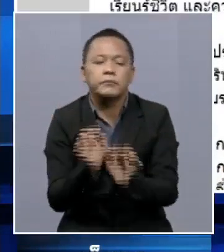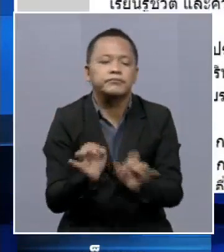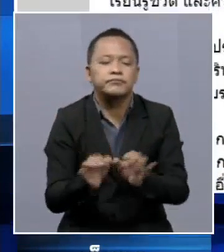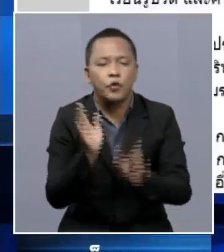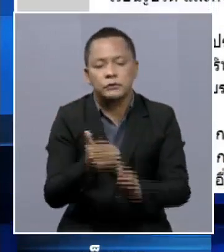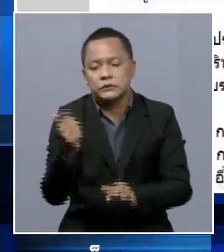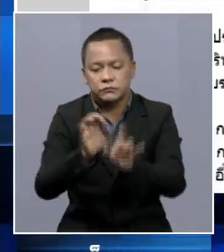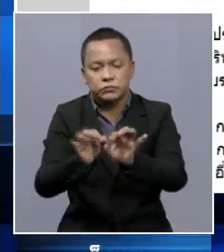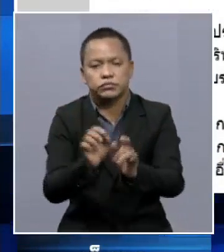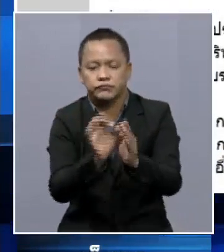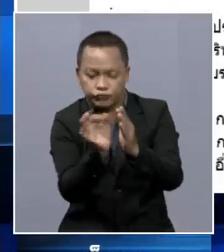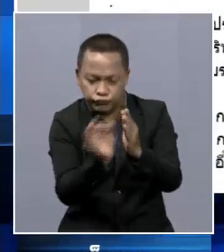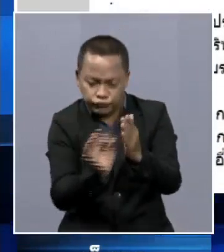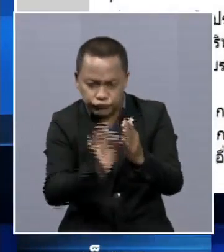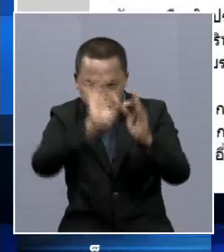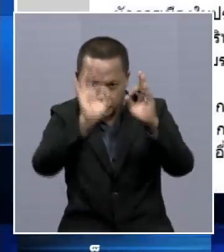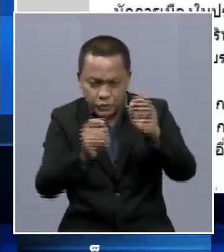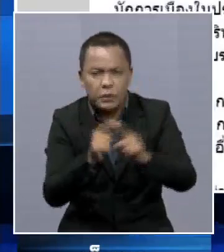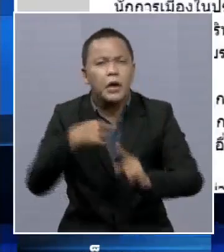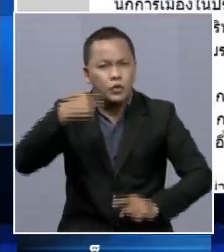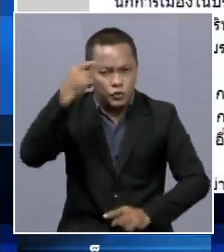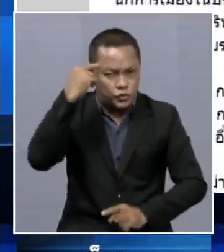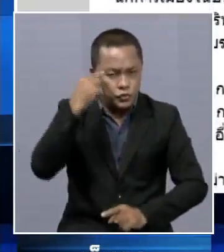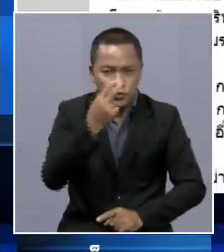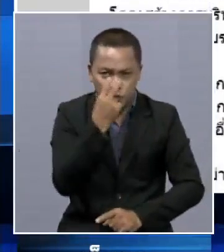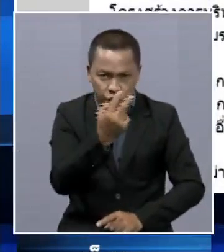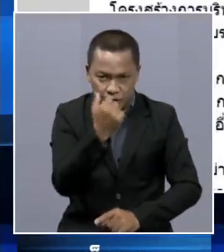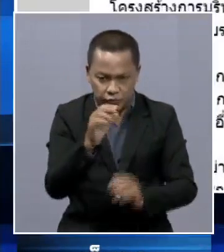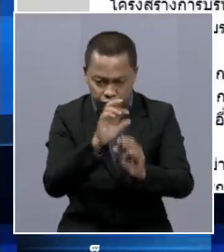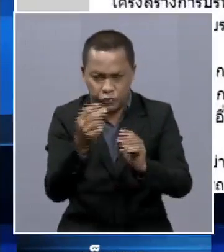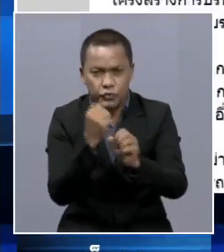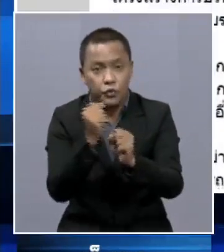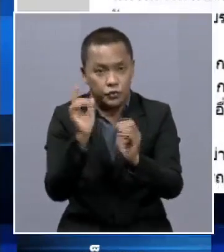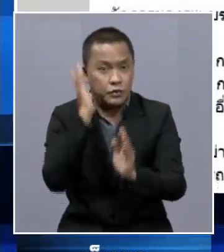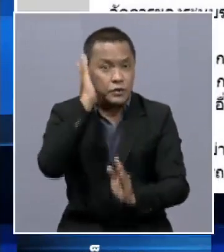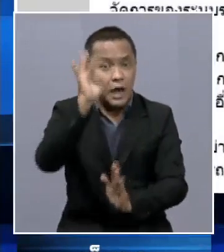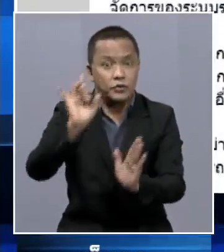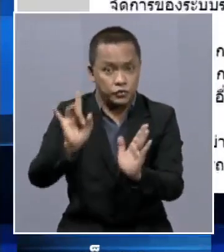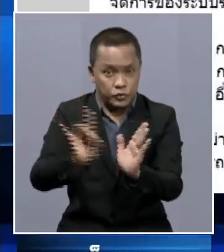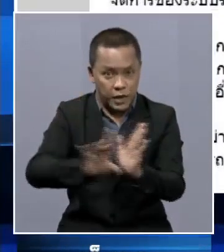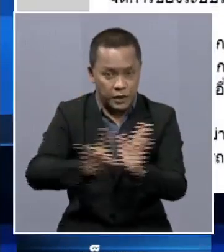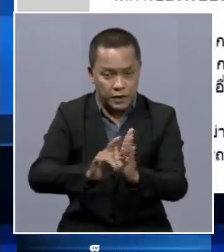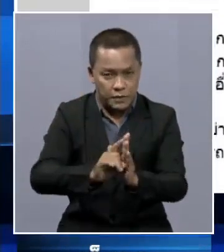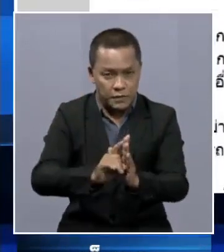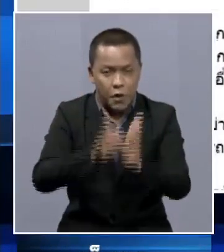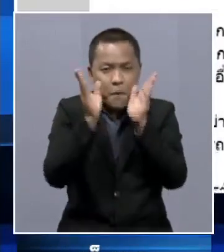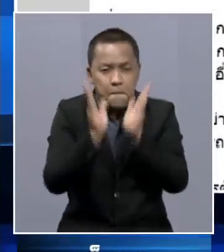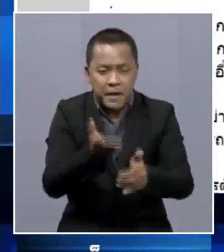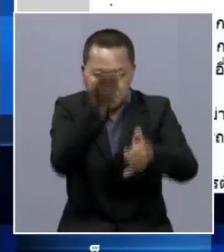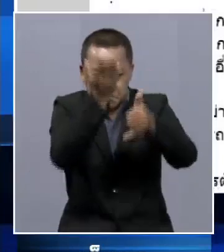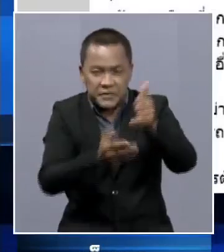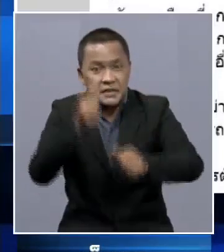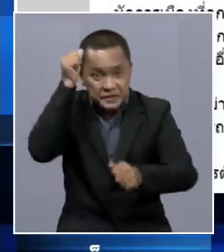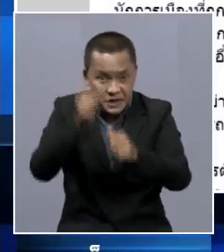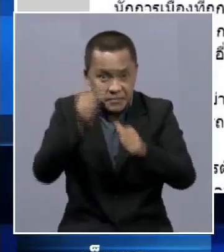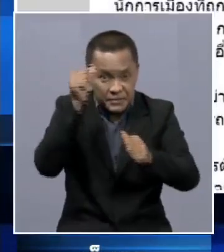วยอันนี้เป็นสงสำคัญว่าเราตองมองกใหดีๆว่าสุดท้ายแล้วการสรางภาพรักใหม่ภาพการ